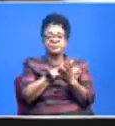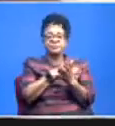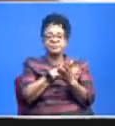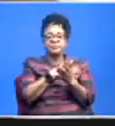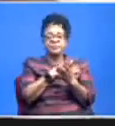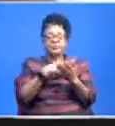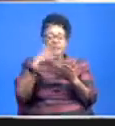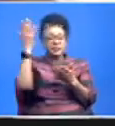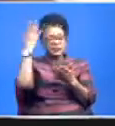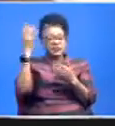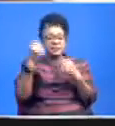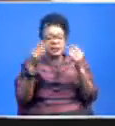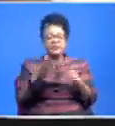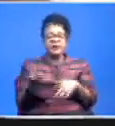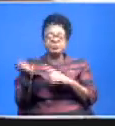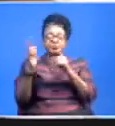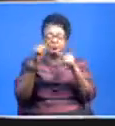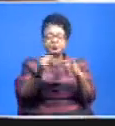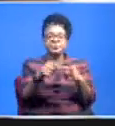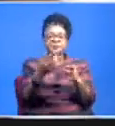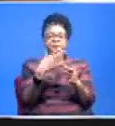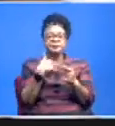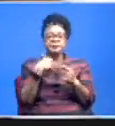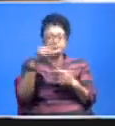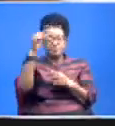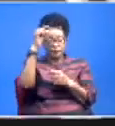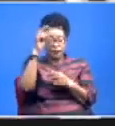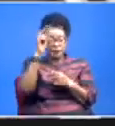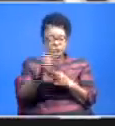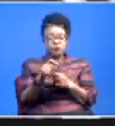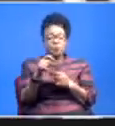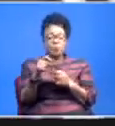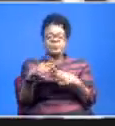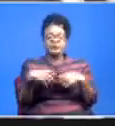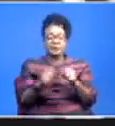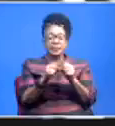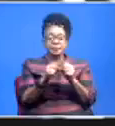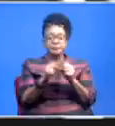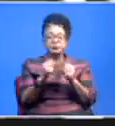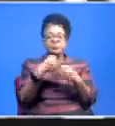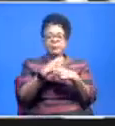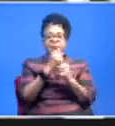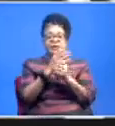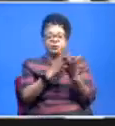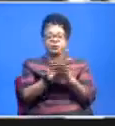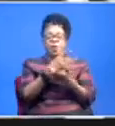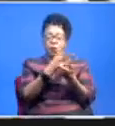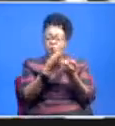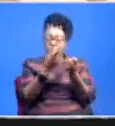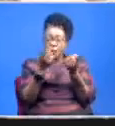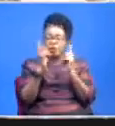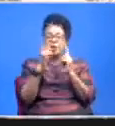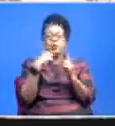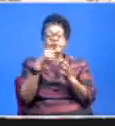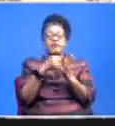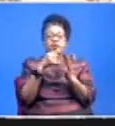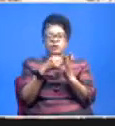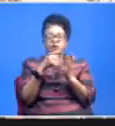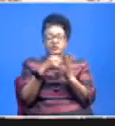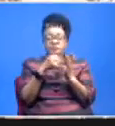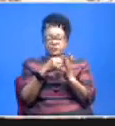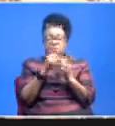teksi waliohudhuria hafla hiyo wameitaka serikali kuwajibikia vilivyo na kuhakikisha wote waliohusika na kitendo hicho cha